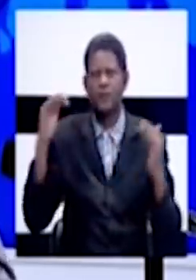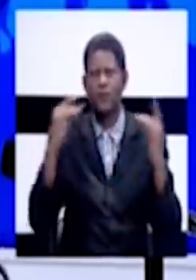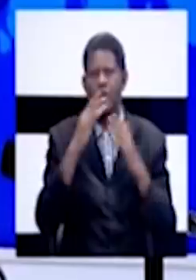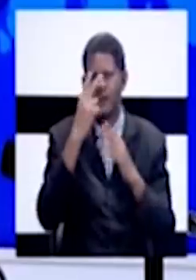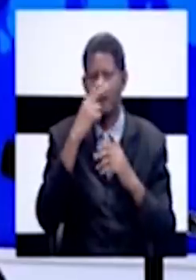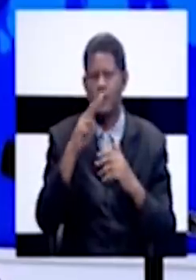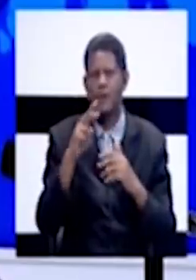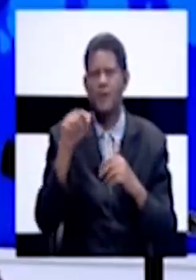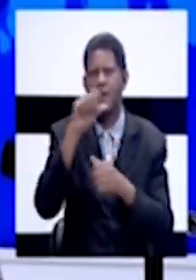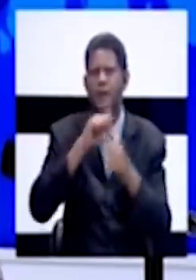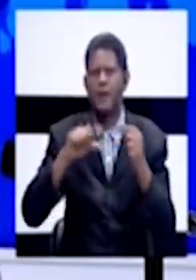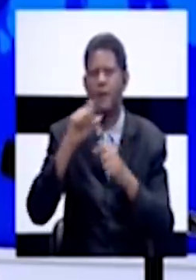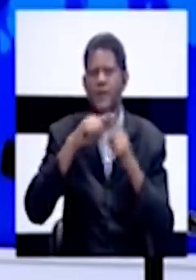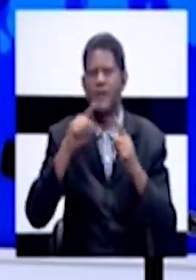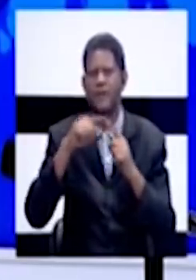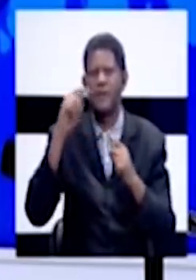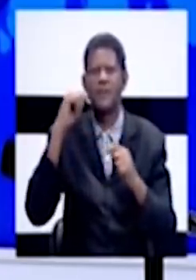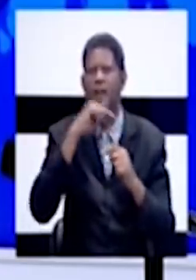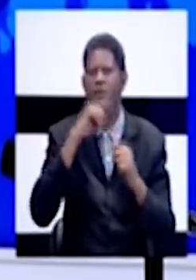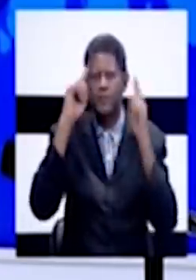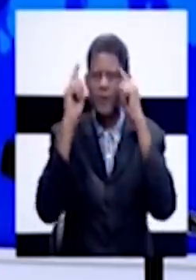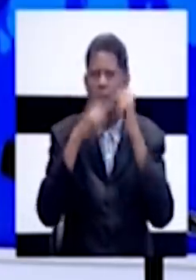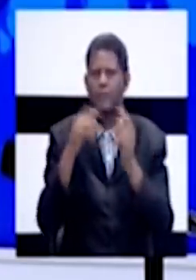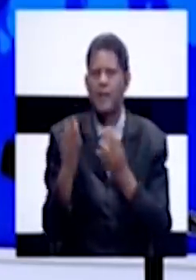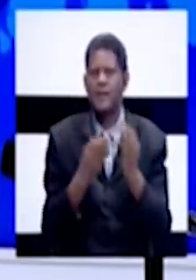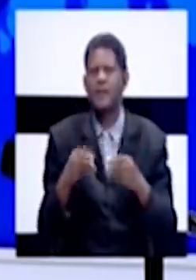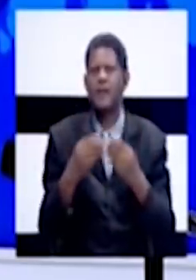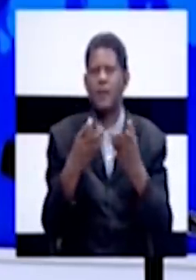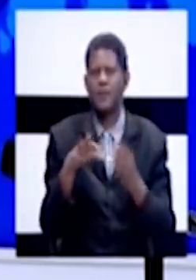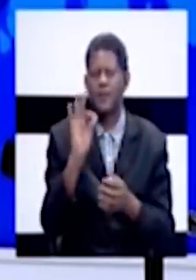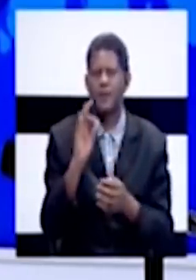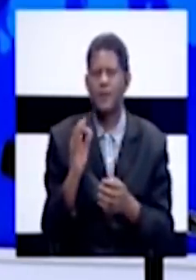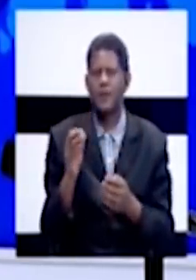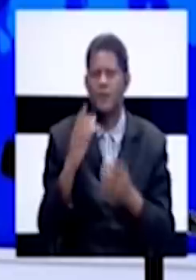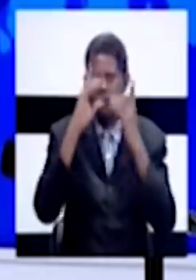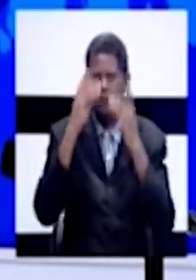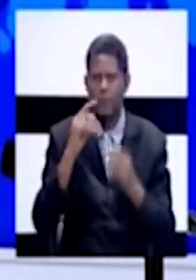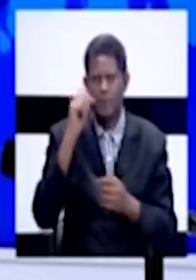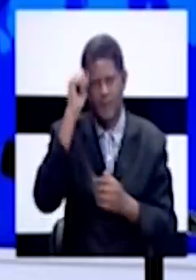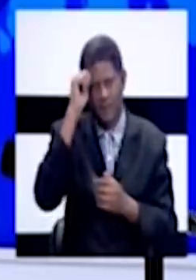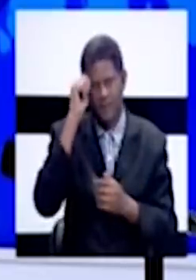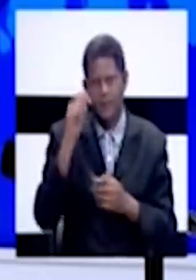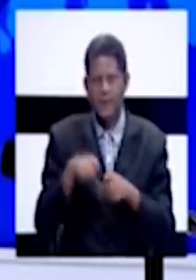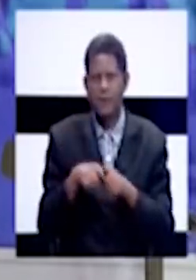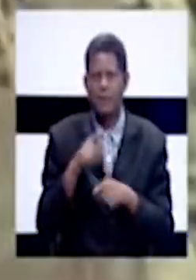ተመልኪቶም ነንርእሶም ዝተፈላለዩ ናይ ሓሶት መደናገሪ መግለፅታት እናሃቡ ይርከቡ ክብሮም ተስፋይ